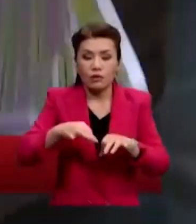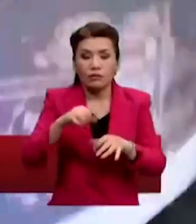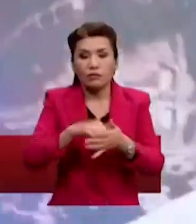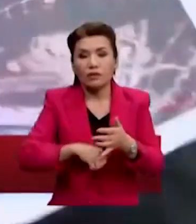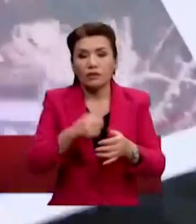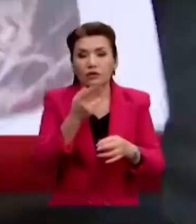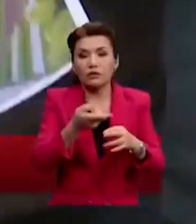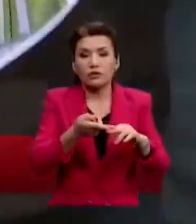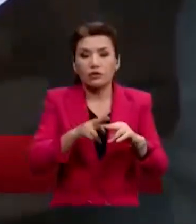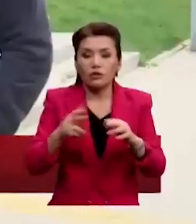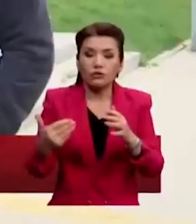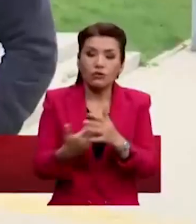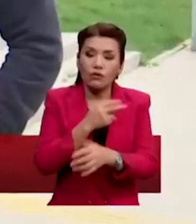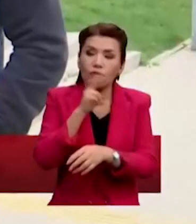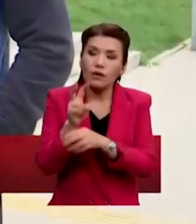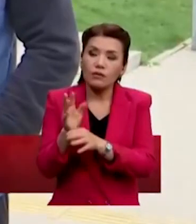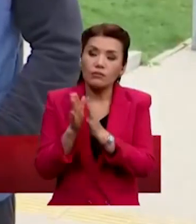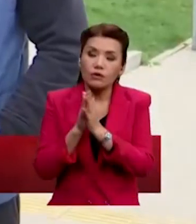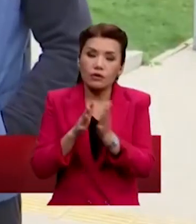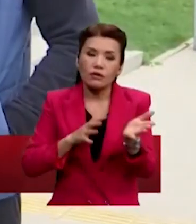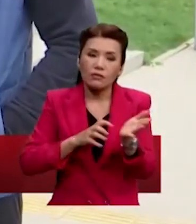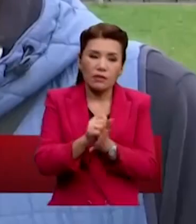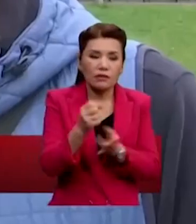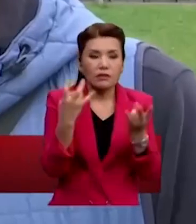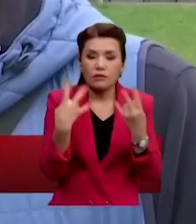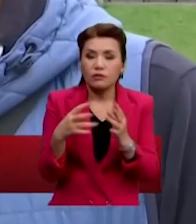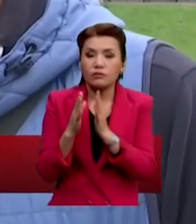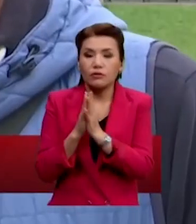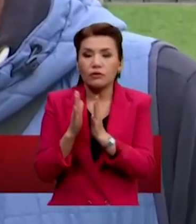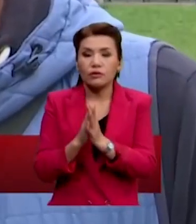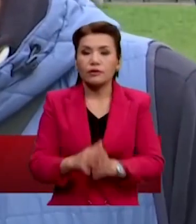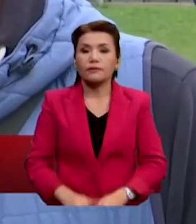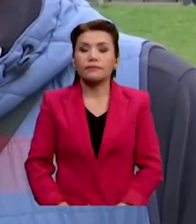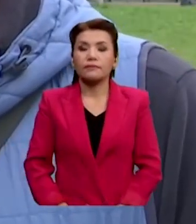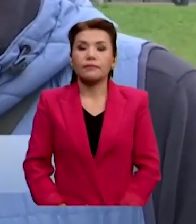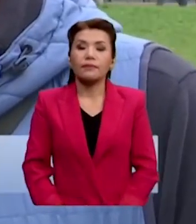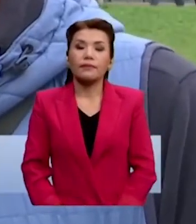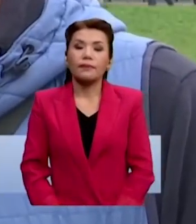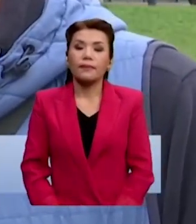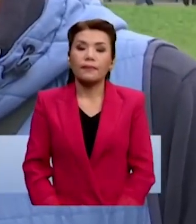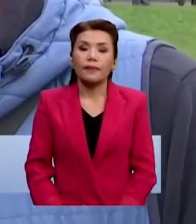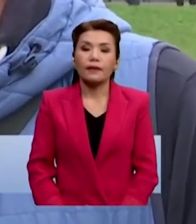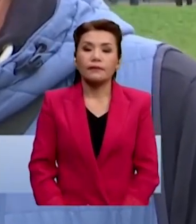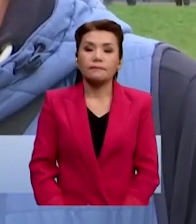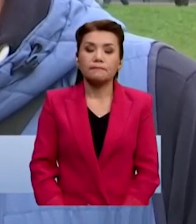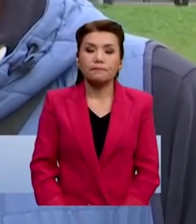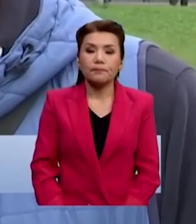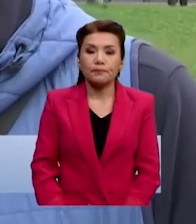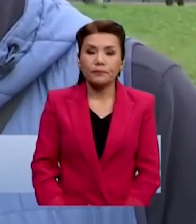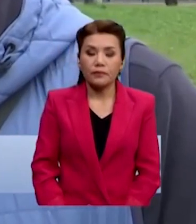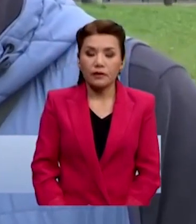қала әкімдігіне қайта келіп, үйлерін сүрмеуді сұрады. Им начали выяснять в